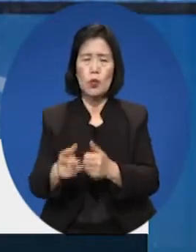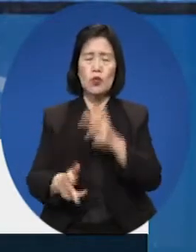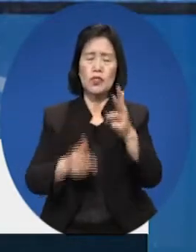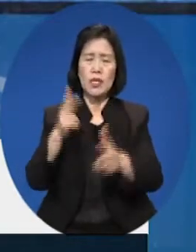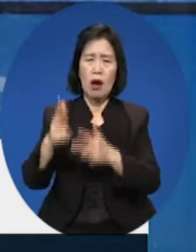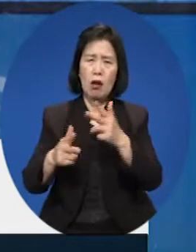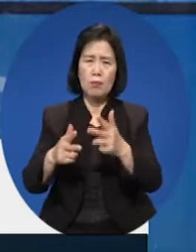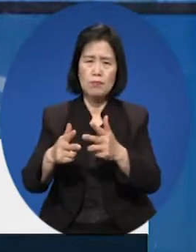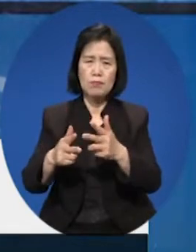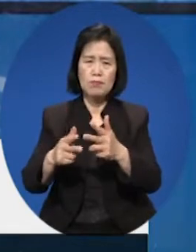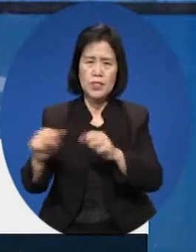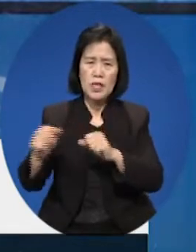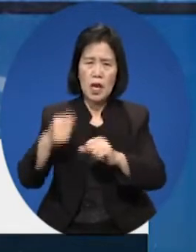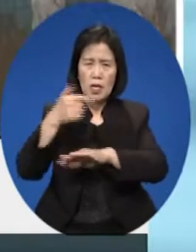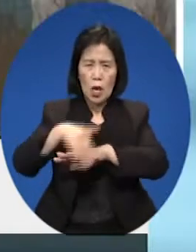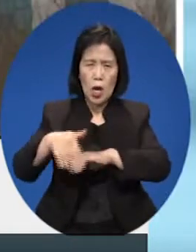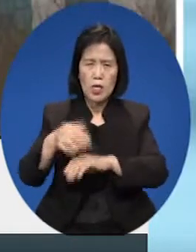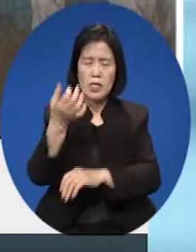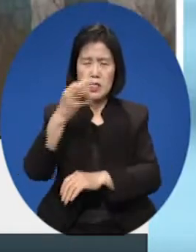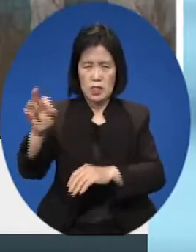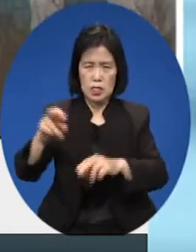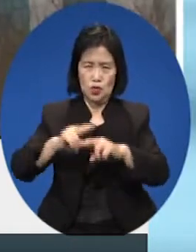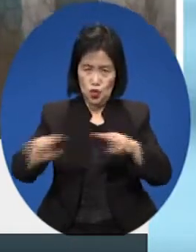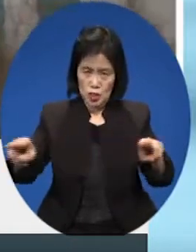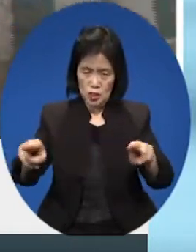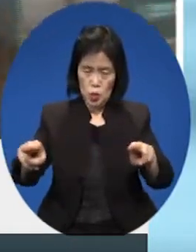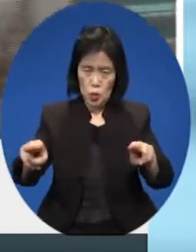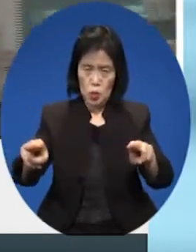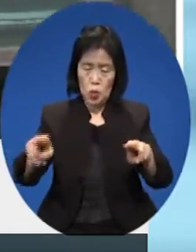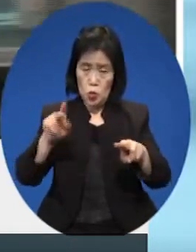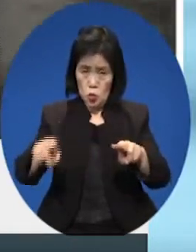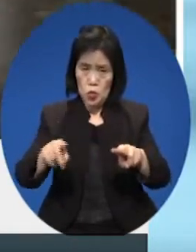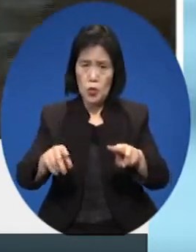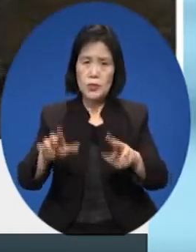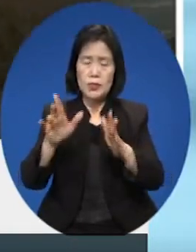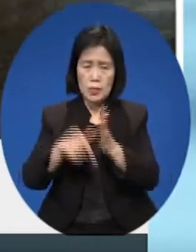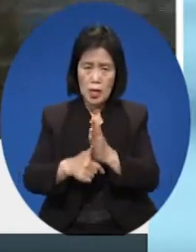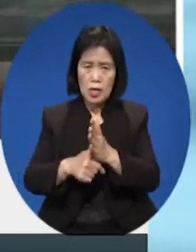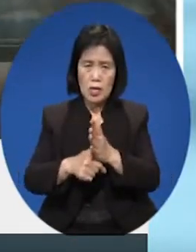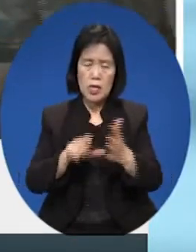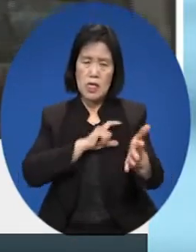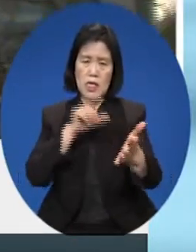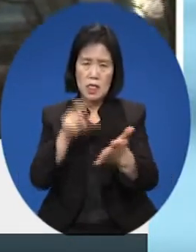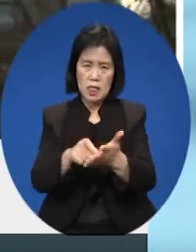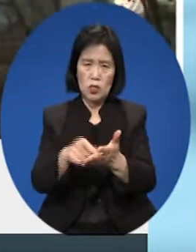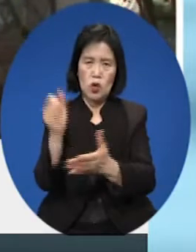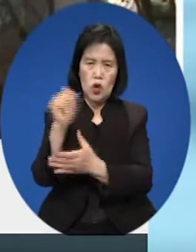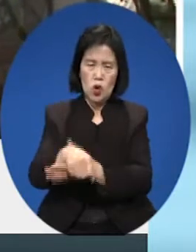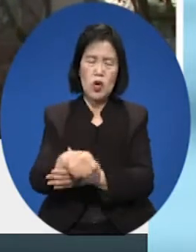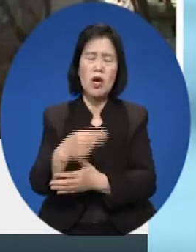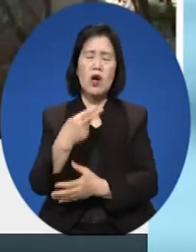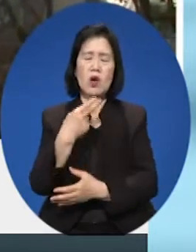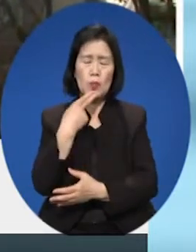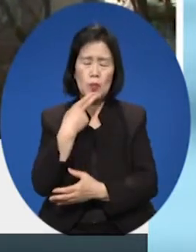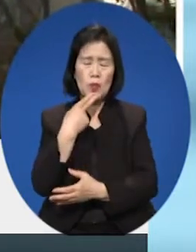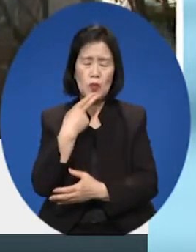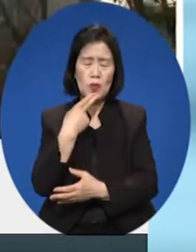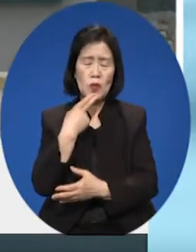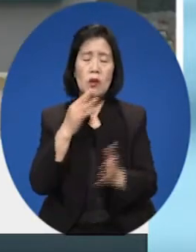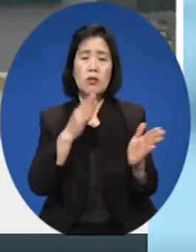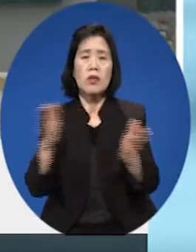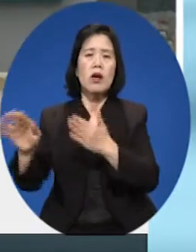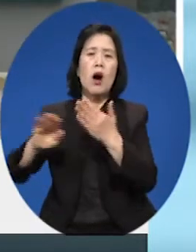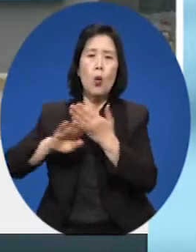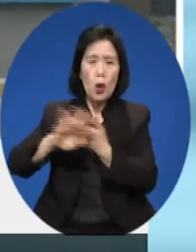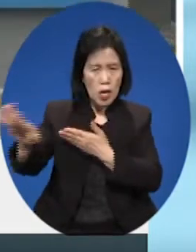시행 계획의 승인 2 취소되거나 이런 경우에 한해서만 등록을 허 가지 해제 그 경우를 제외하고는